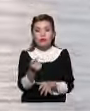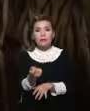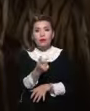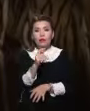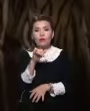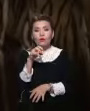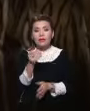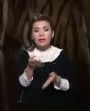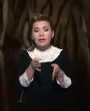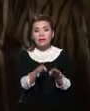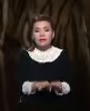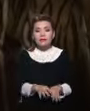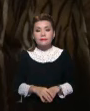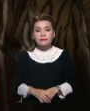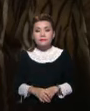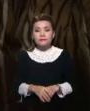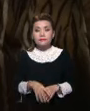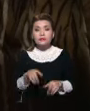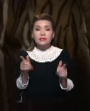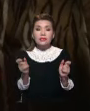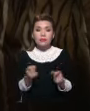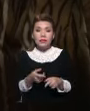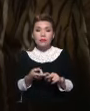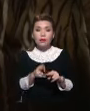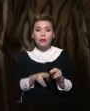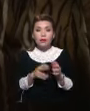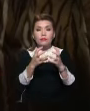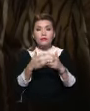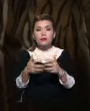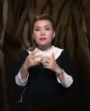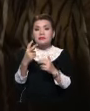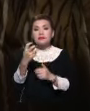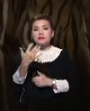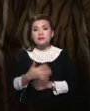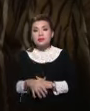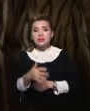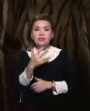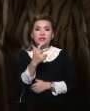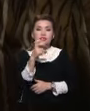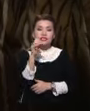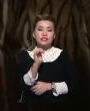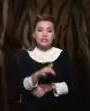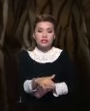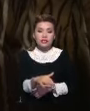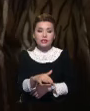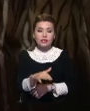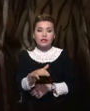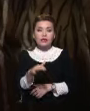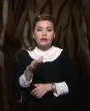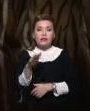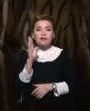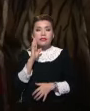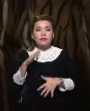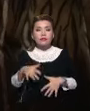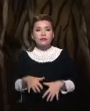утки. Согласно принятым методикам, я насчитывал по 250, по 300 тысяч водоплавающих